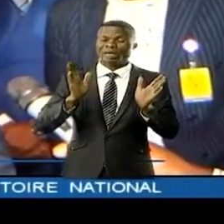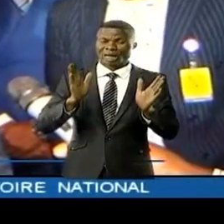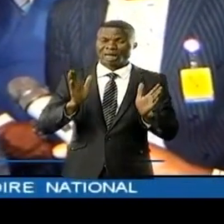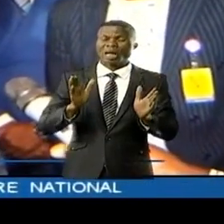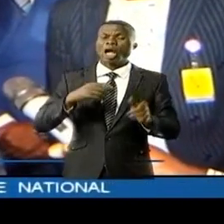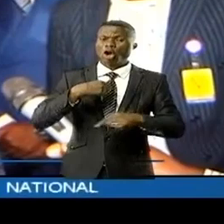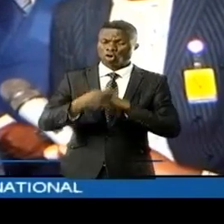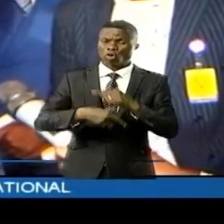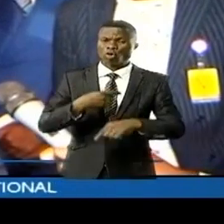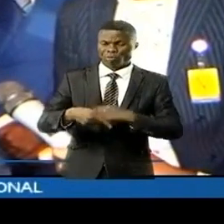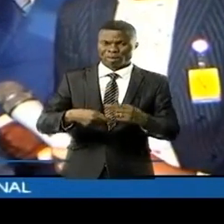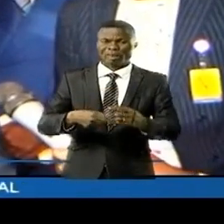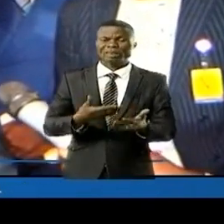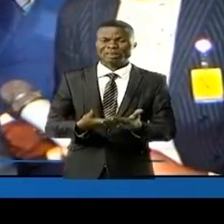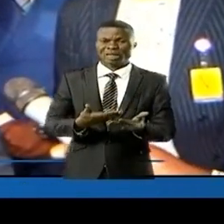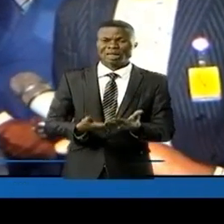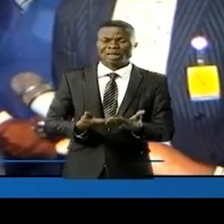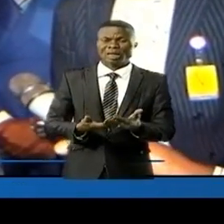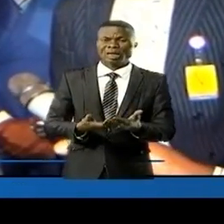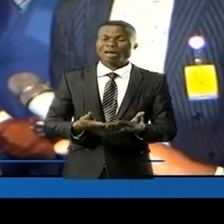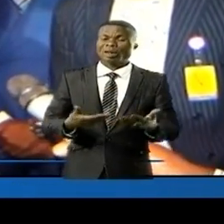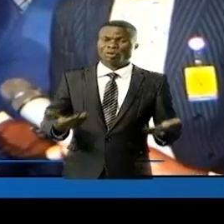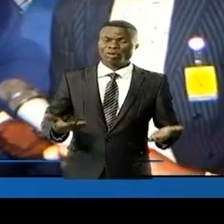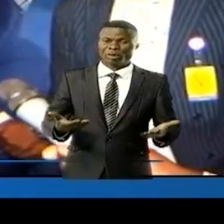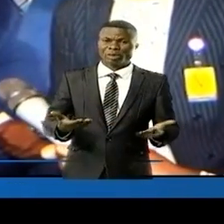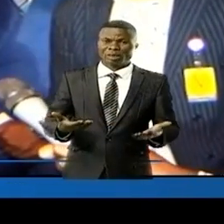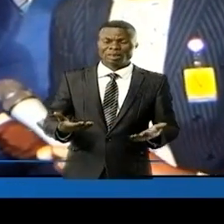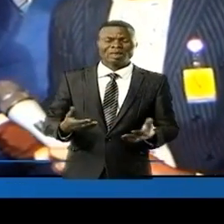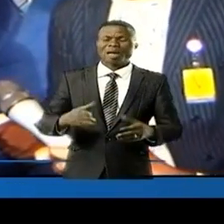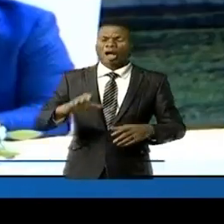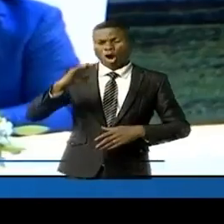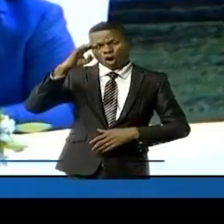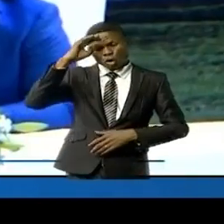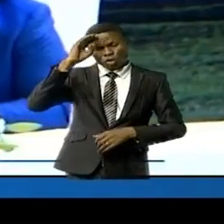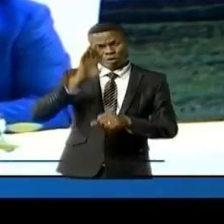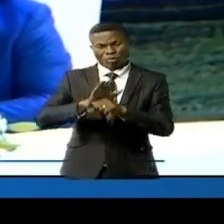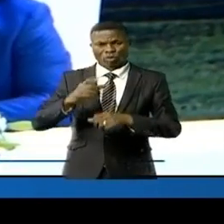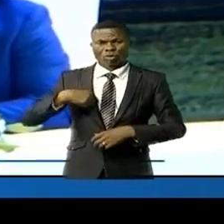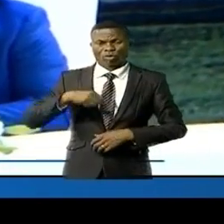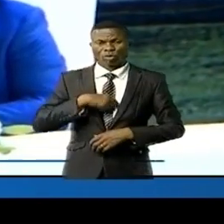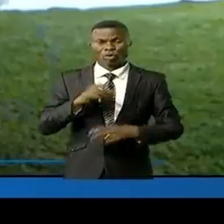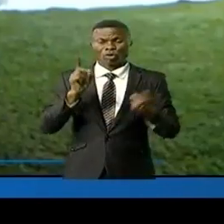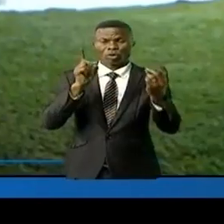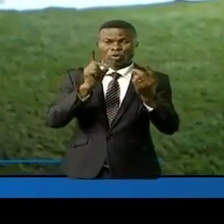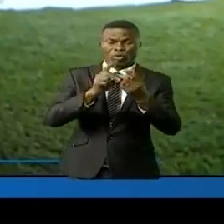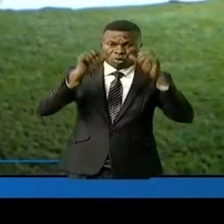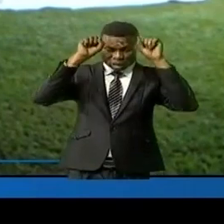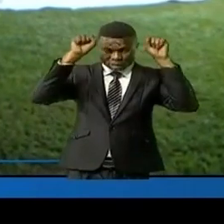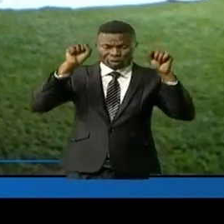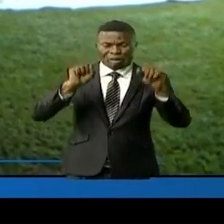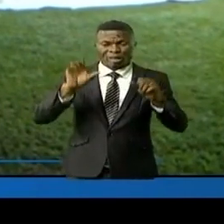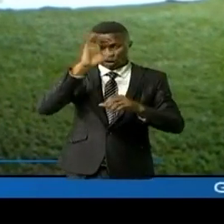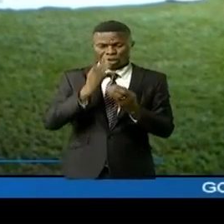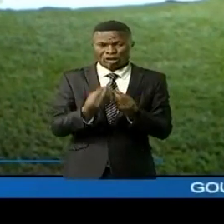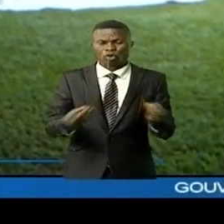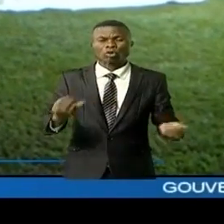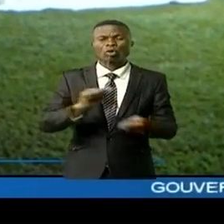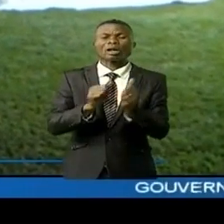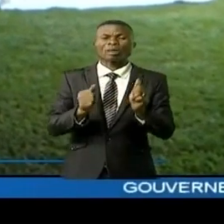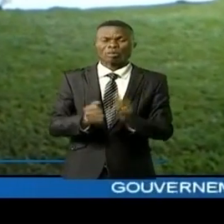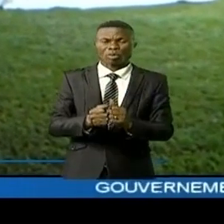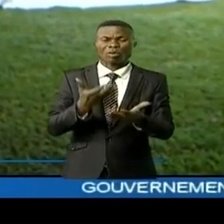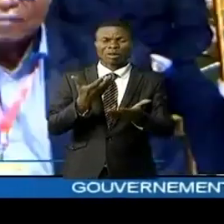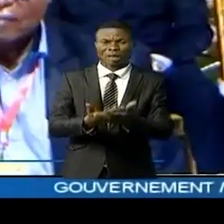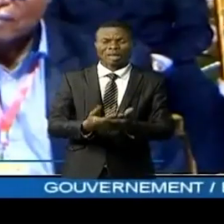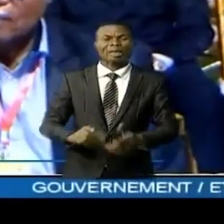encore de renouveler, ça nous fait honte. Nous sommes venus voir les chefs pour qu'ils puissent trouver une solution en